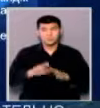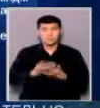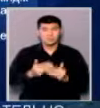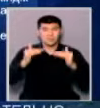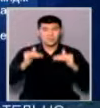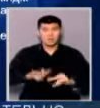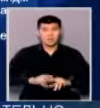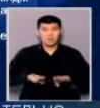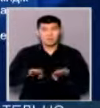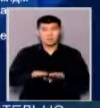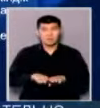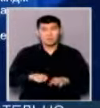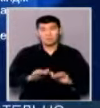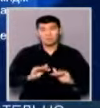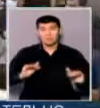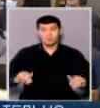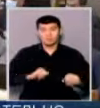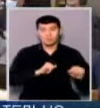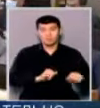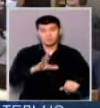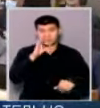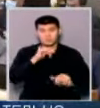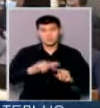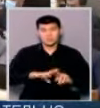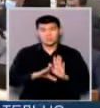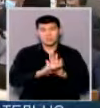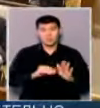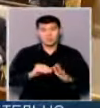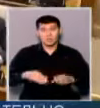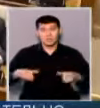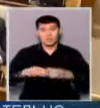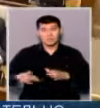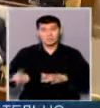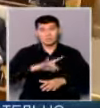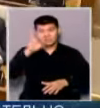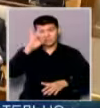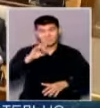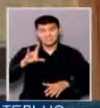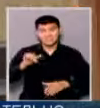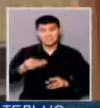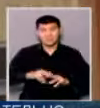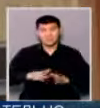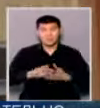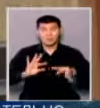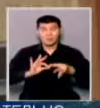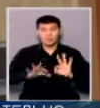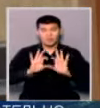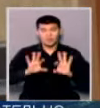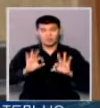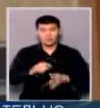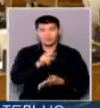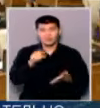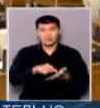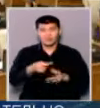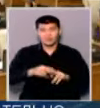снизит градус эмоционального напряжения у детей. Так, депутат Мажилиса парламента Республики Казахстан Сергей Рубаев подробно изложил свой вопрос